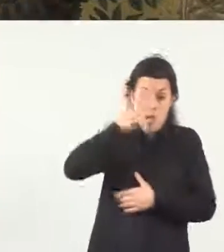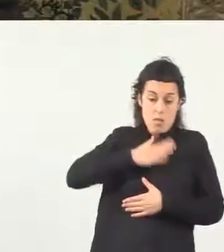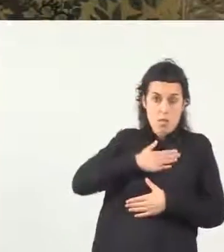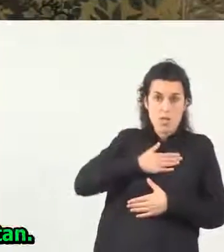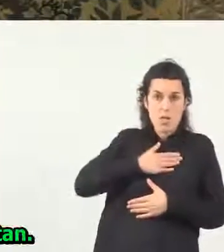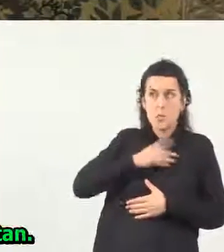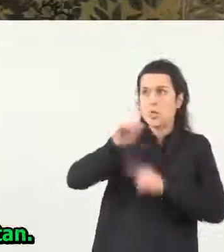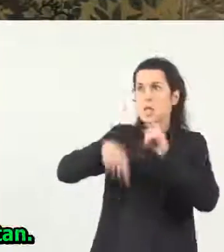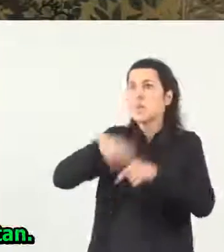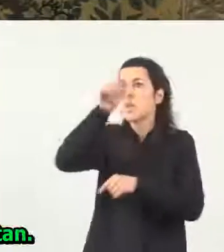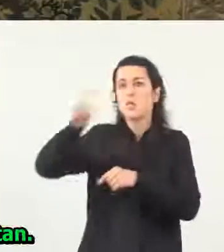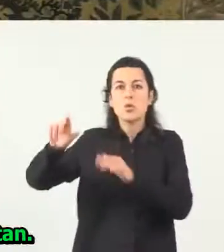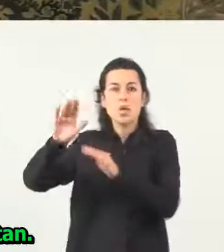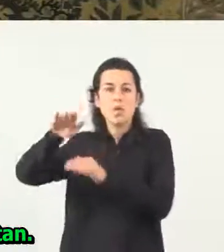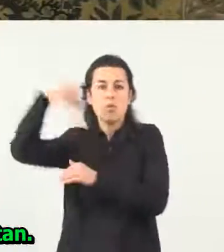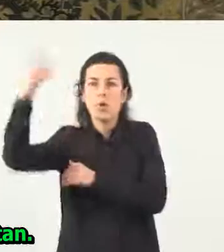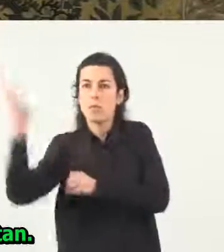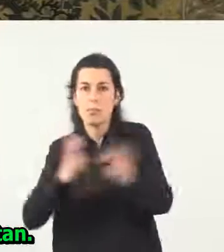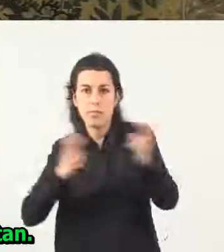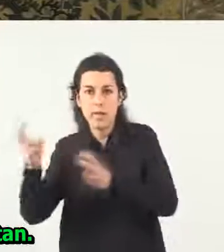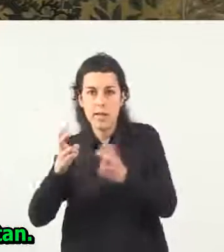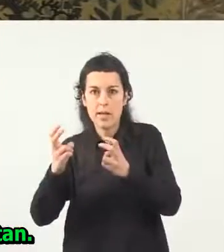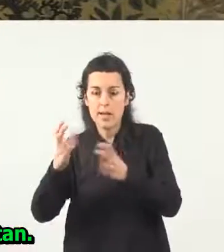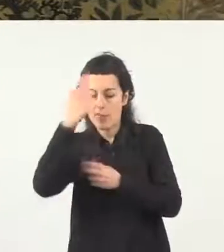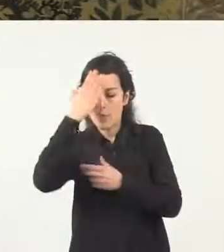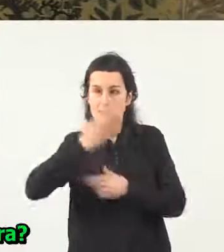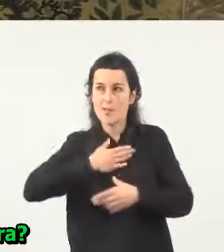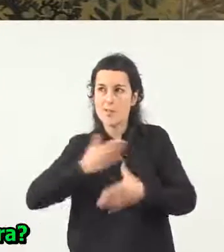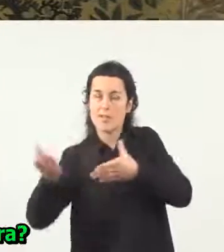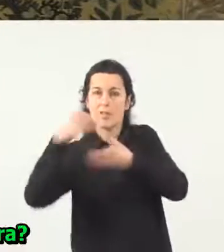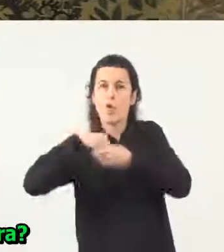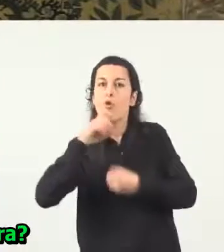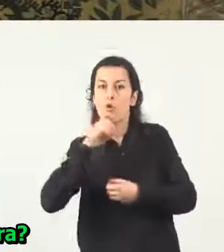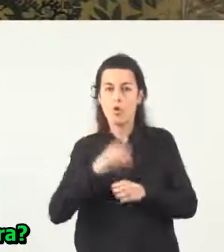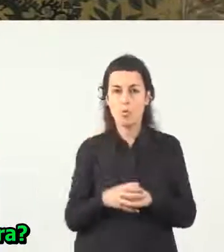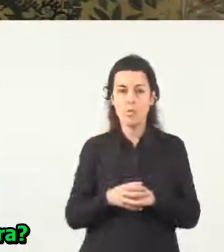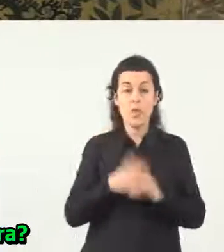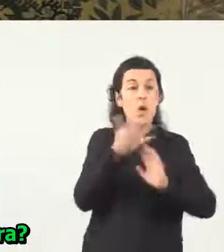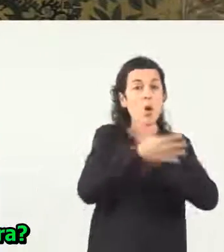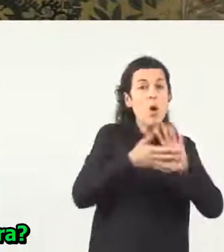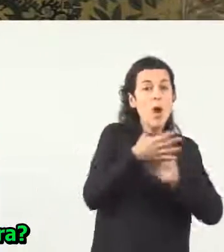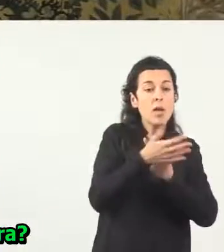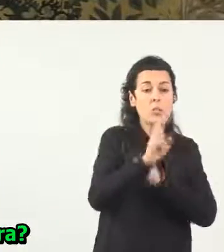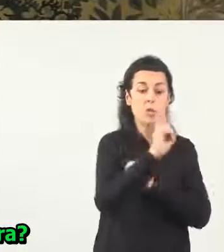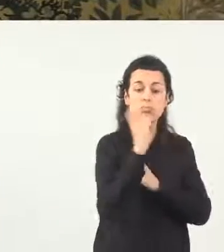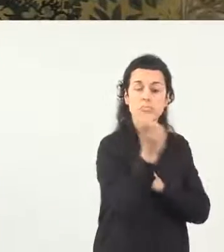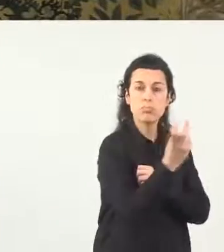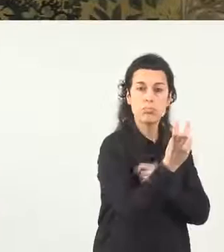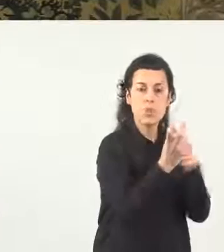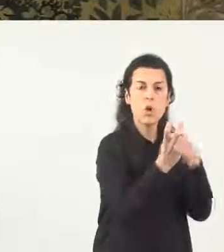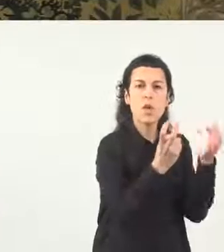daiteke bebai, kanpotik datozenak nola sartzen ditugun memoria horretan. Hitz egiten ari gara anistasuna esaten dugunean zertaz ari